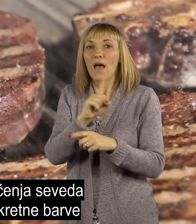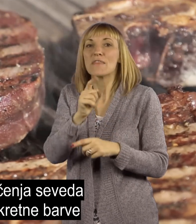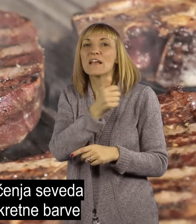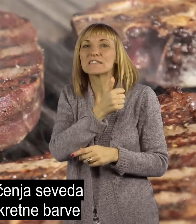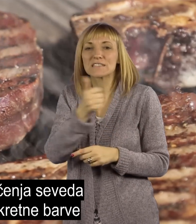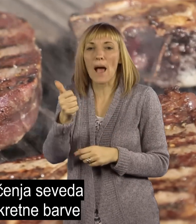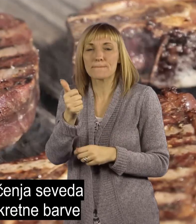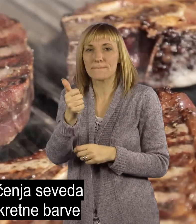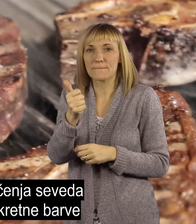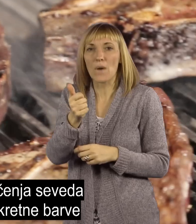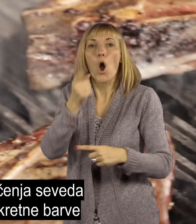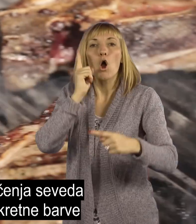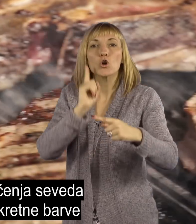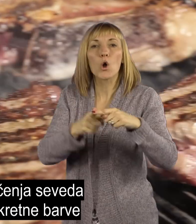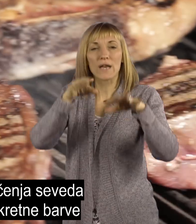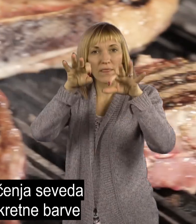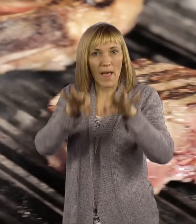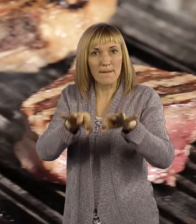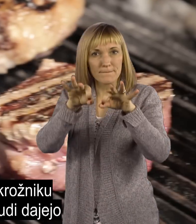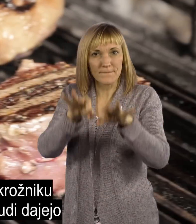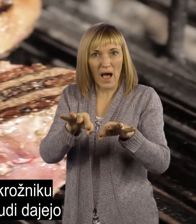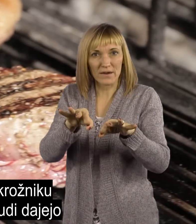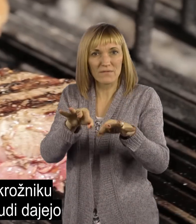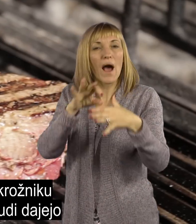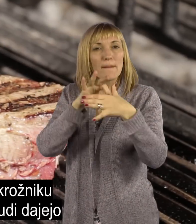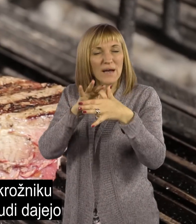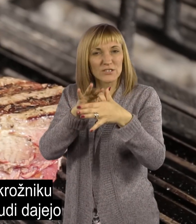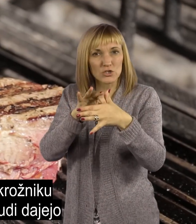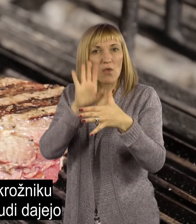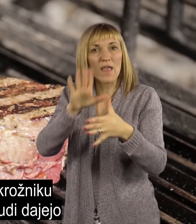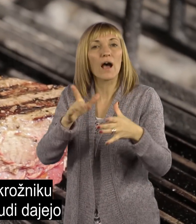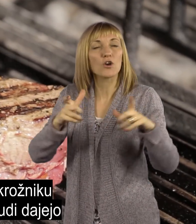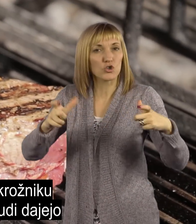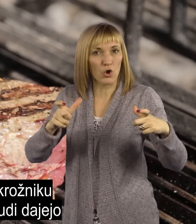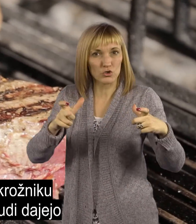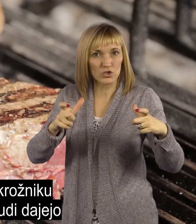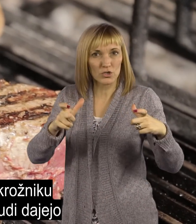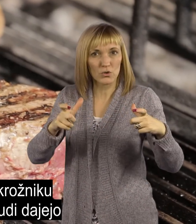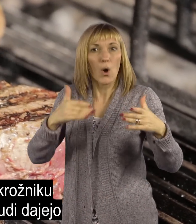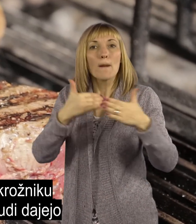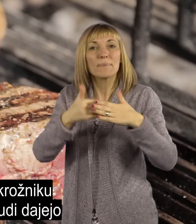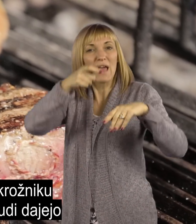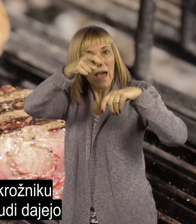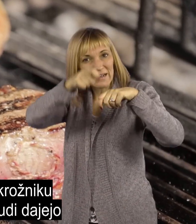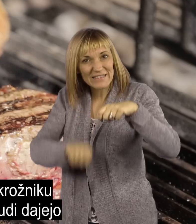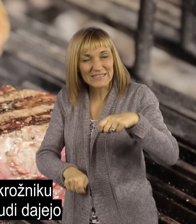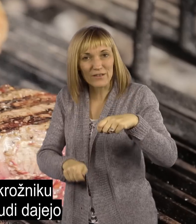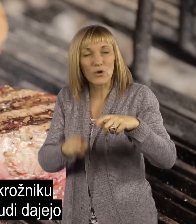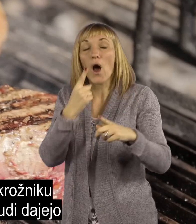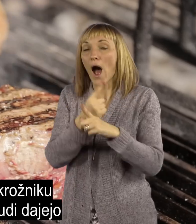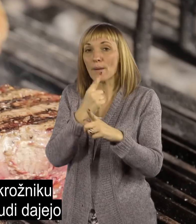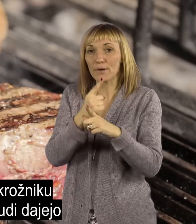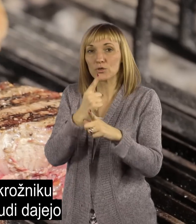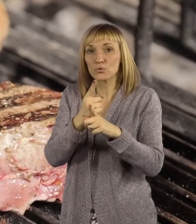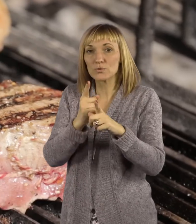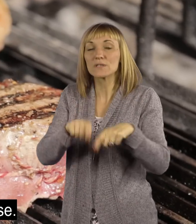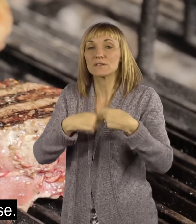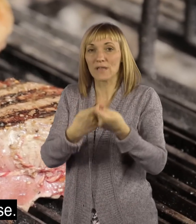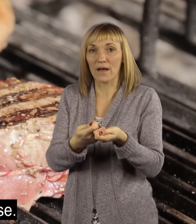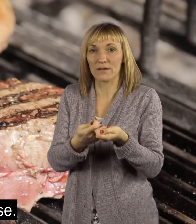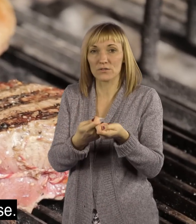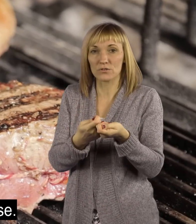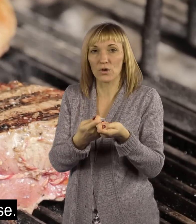samo konkretno barvo mesnega tkiva na krožniku pri samem odrezu, temveč tudi